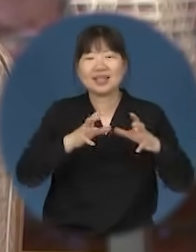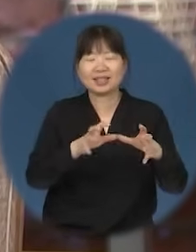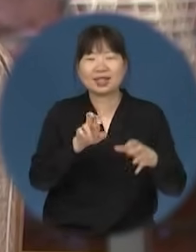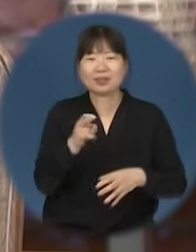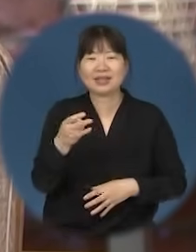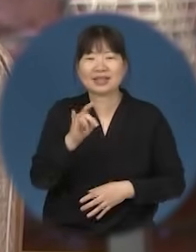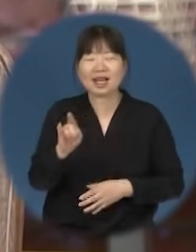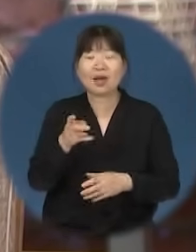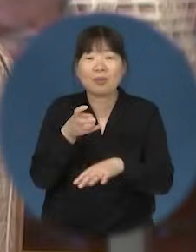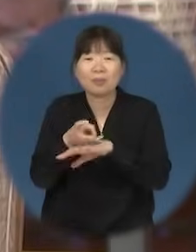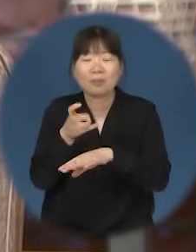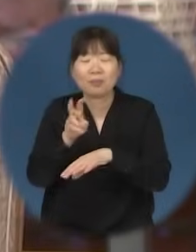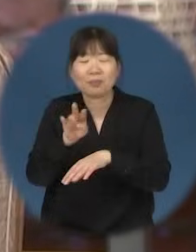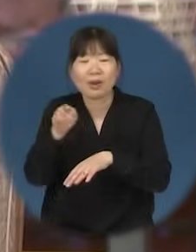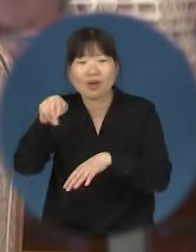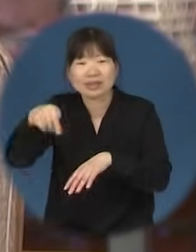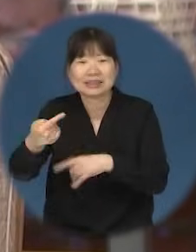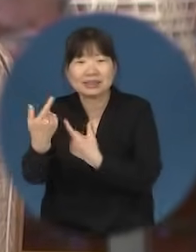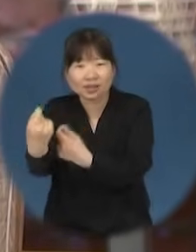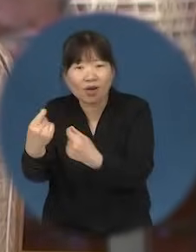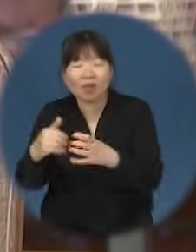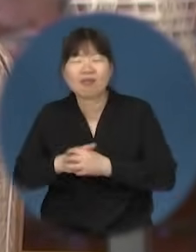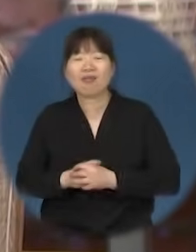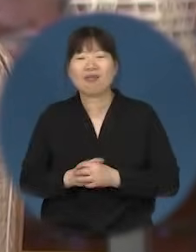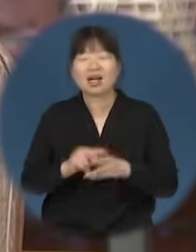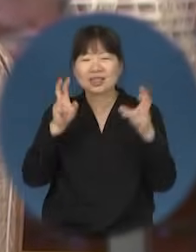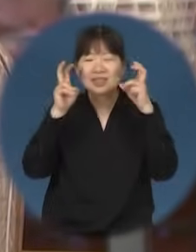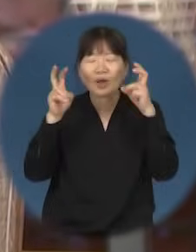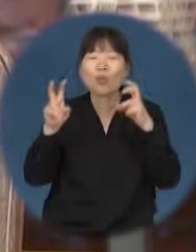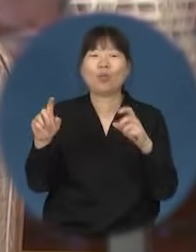등 거기서 기업 활동을 하잖아요. 예.